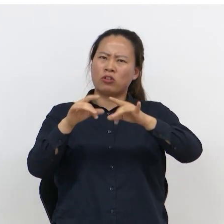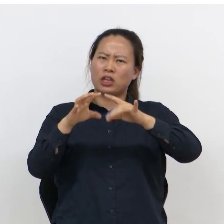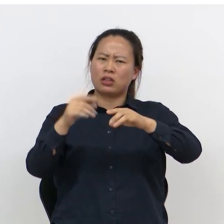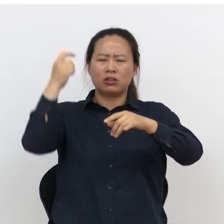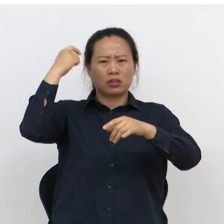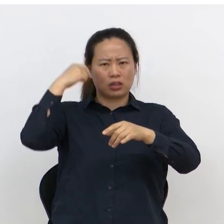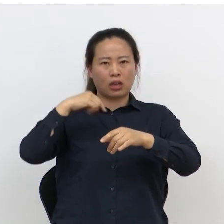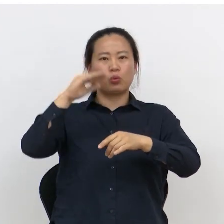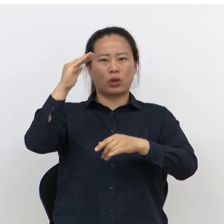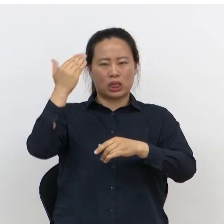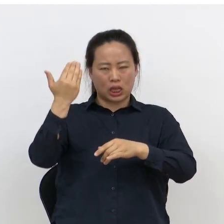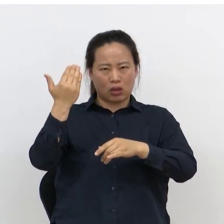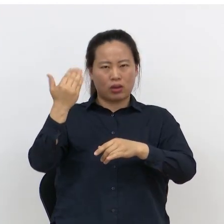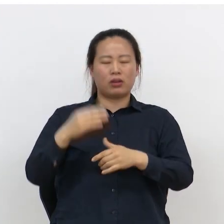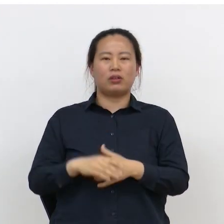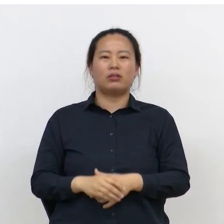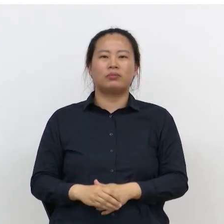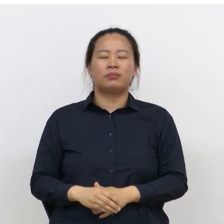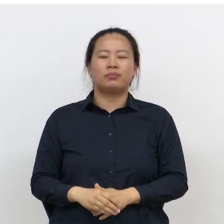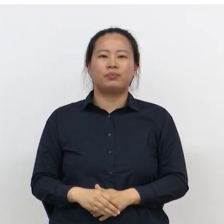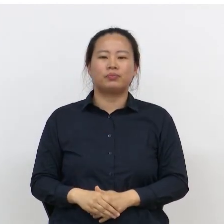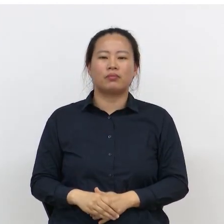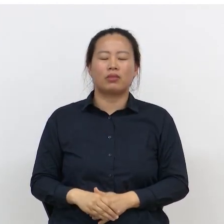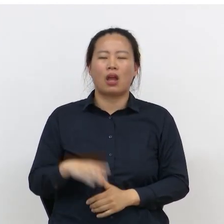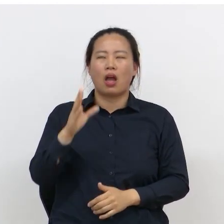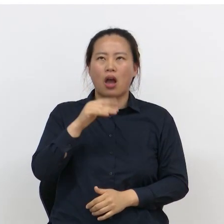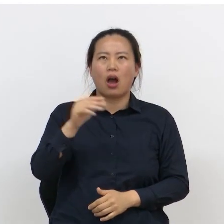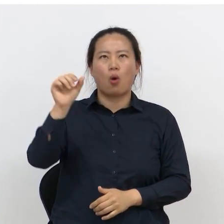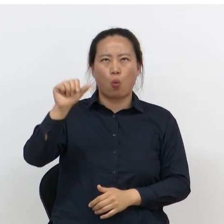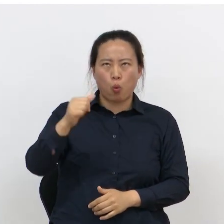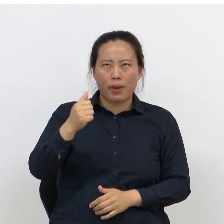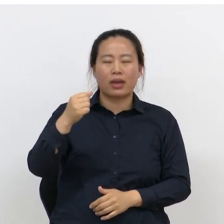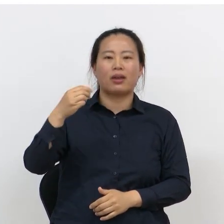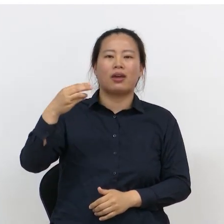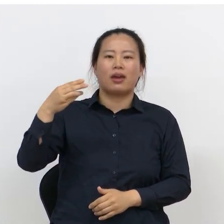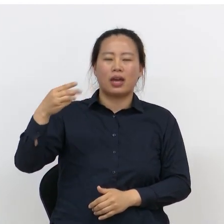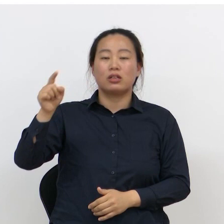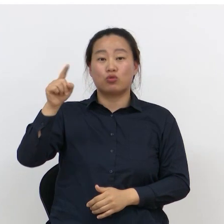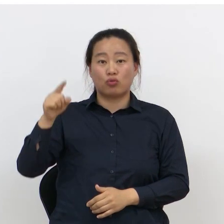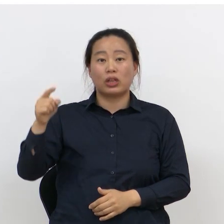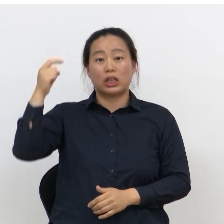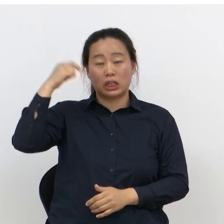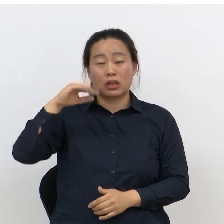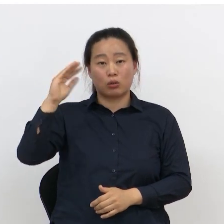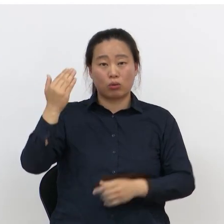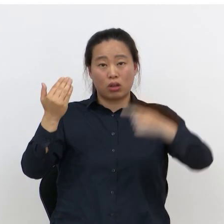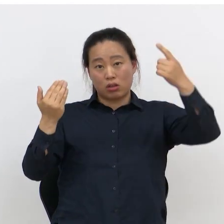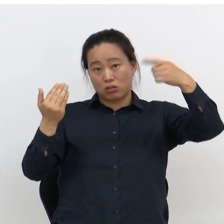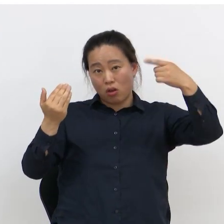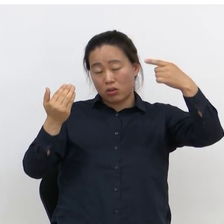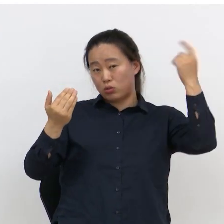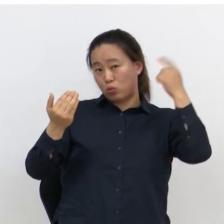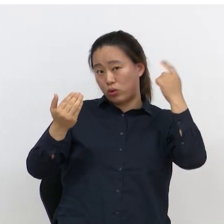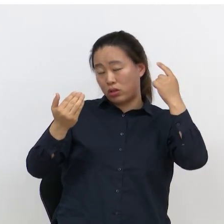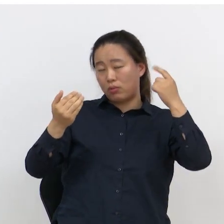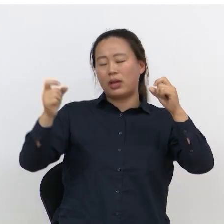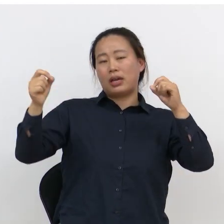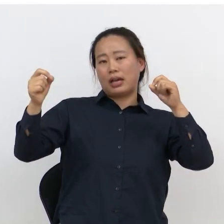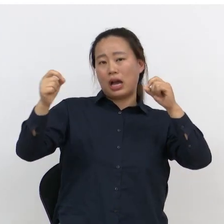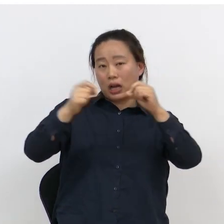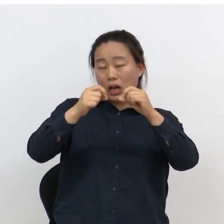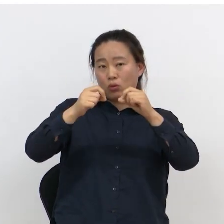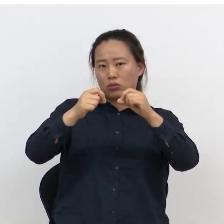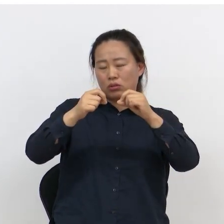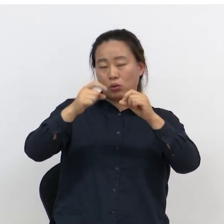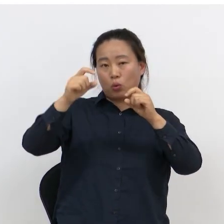발생해서 신경을 타고 쭉 들어가면 이거는 500Hz구나 하고 느끼게 되는 거고, 1000Hz가 들어오면 조금 더 가까운 곳에서